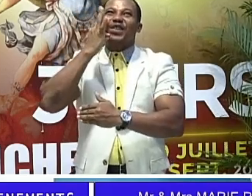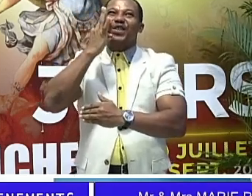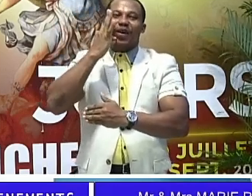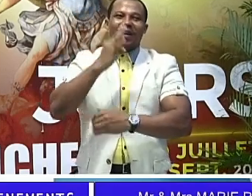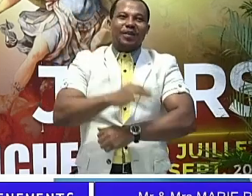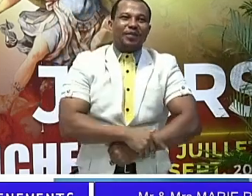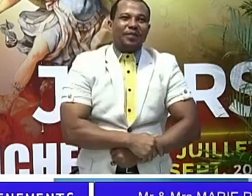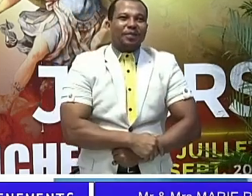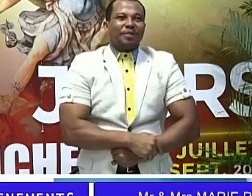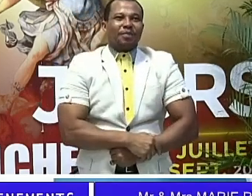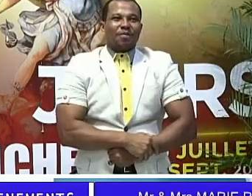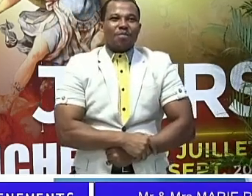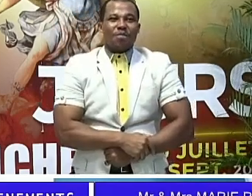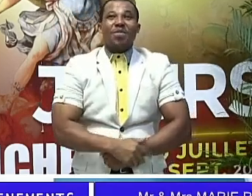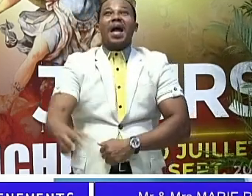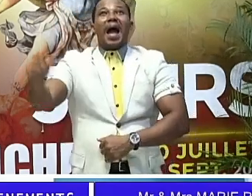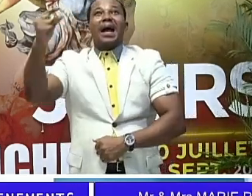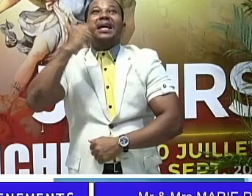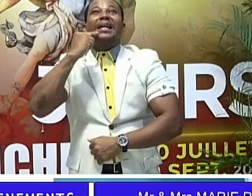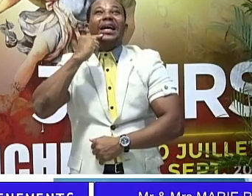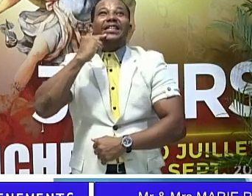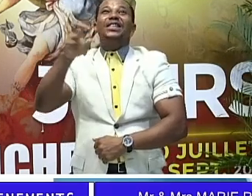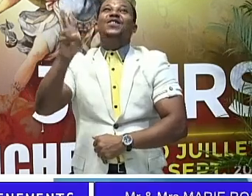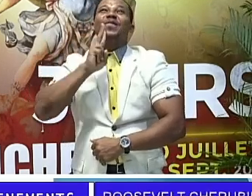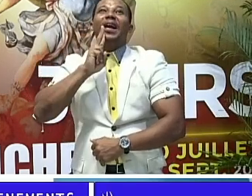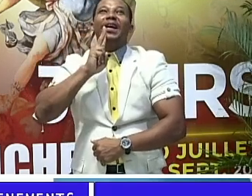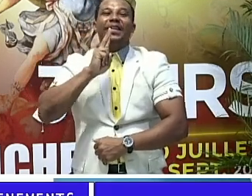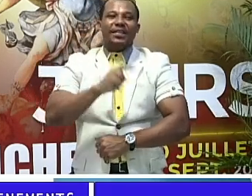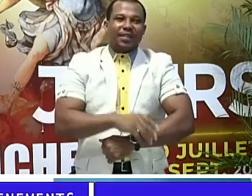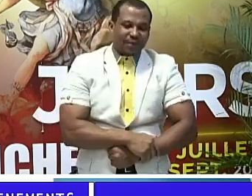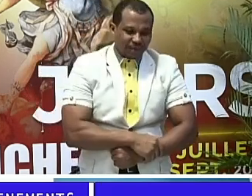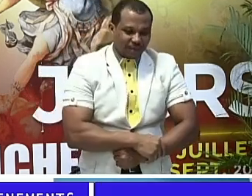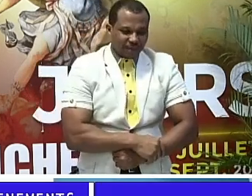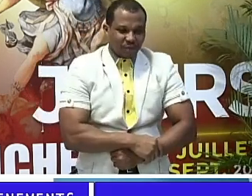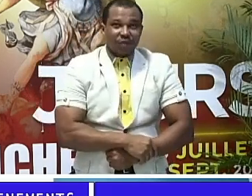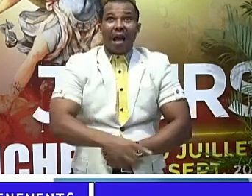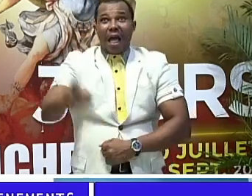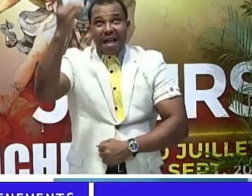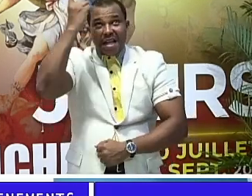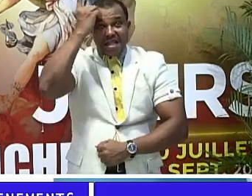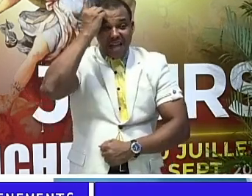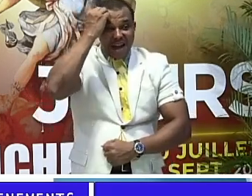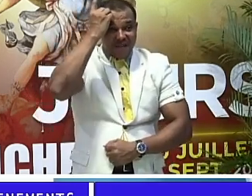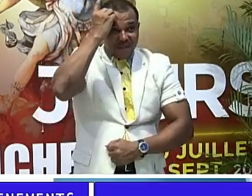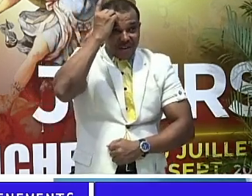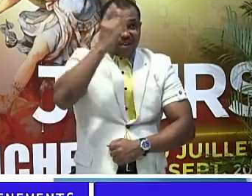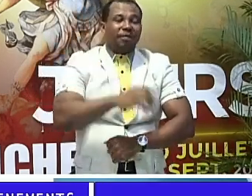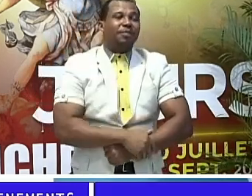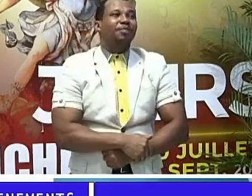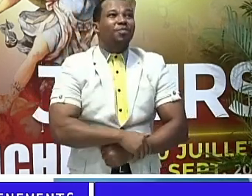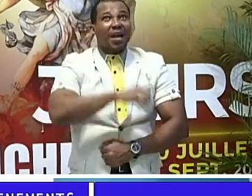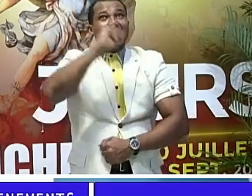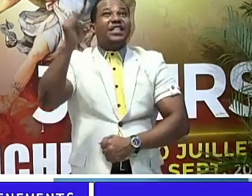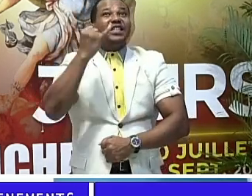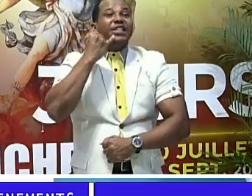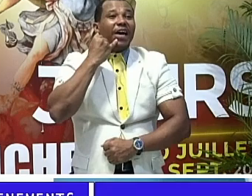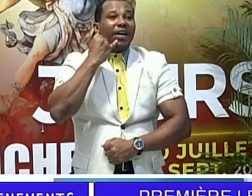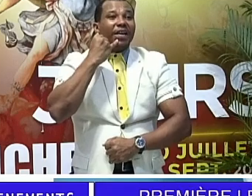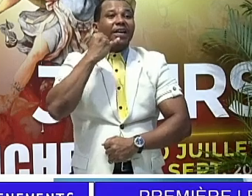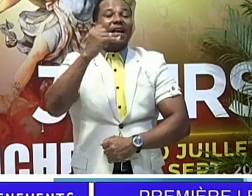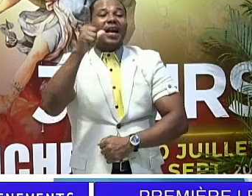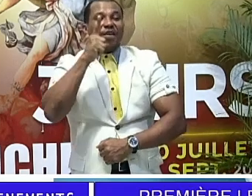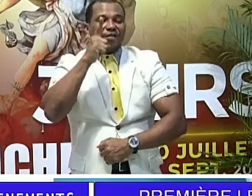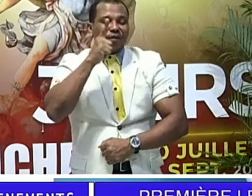Jean-François, Gladys Valentin Pierre, Jacqueline David, Jeanne Lafontan, Jonathan